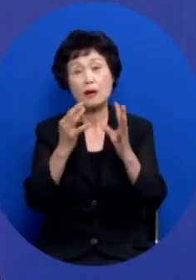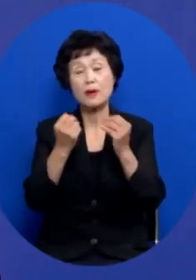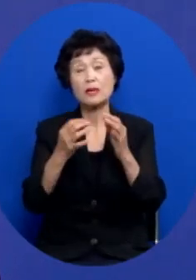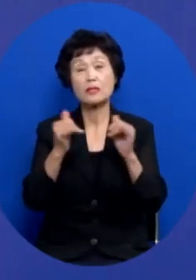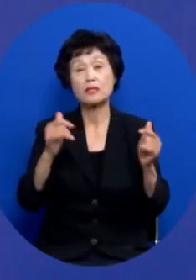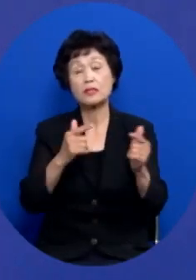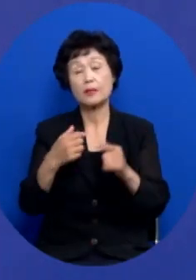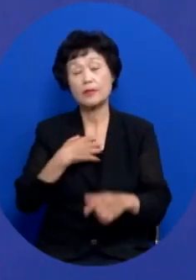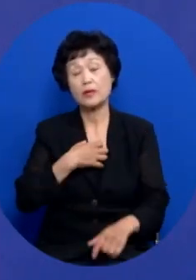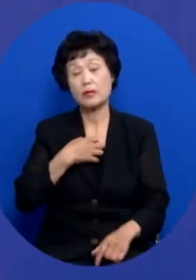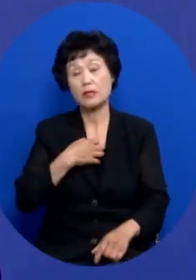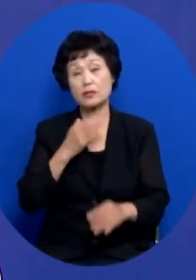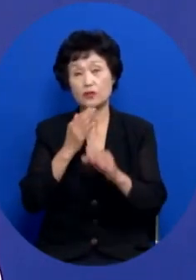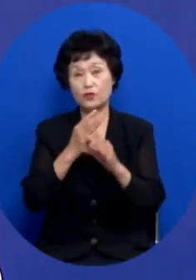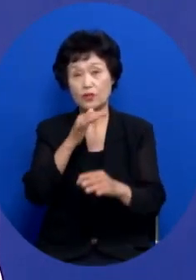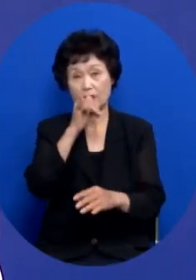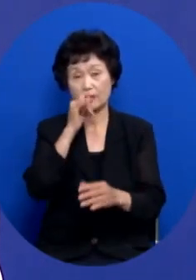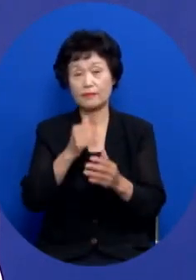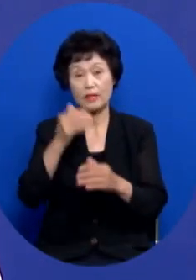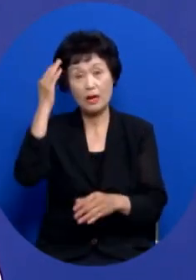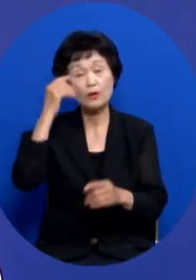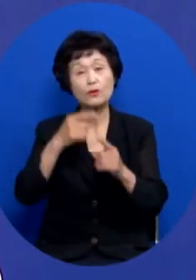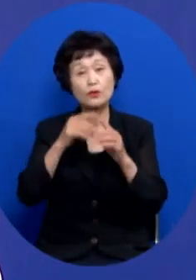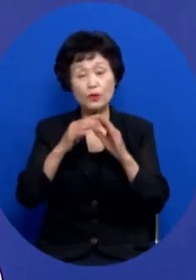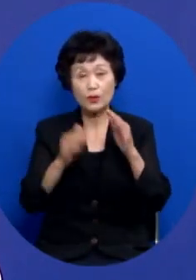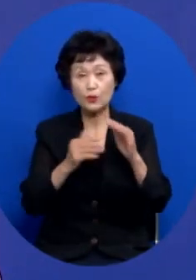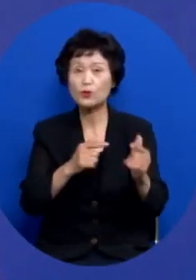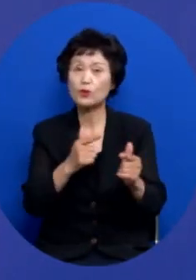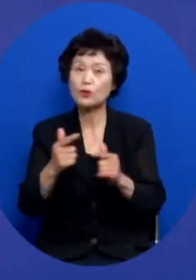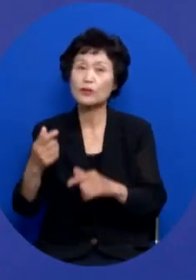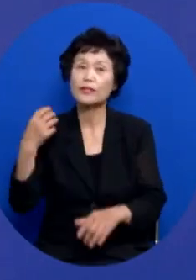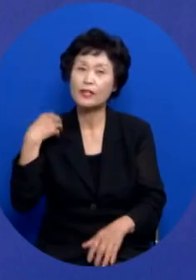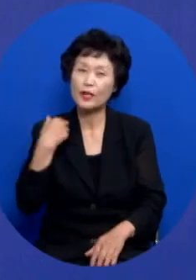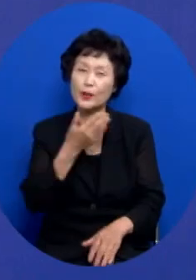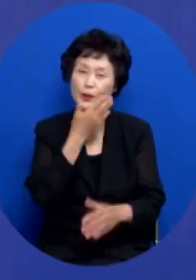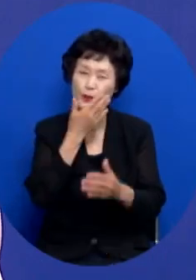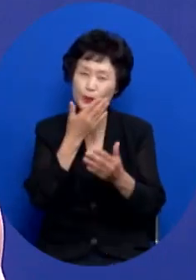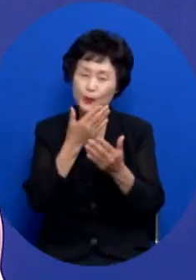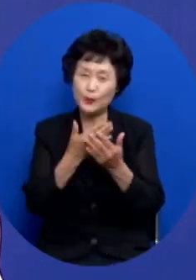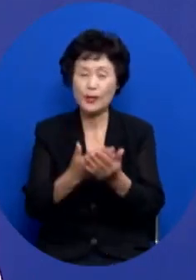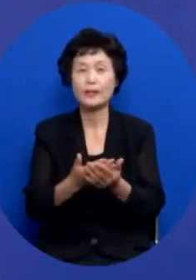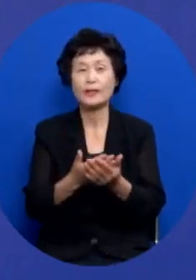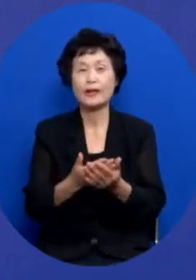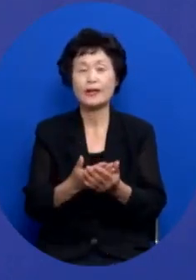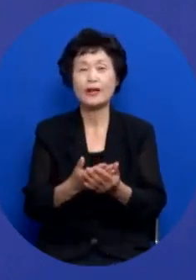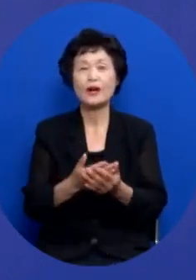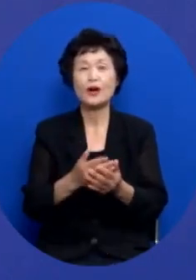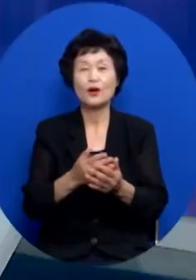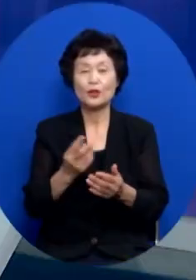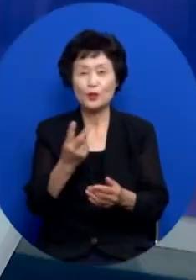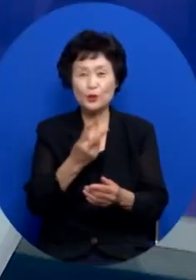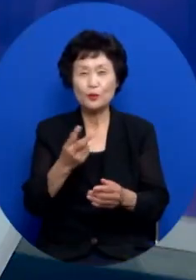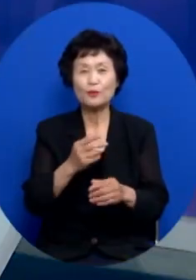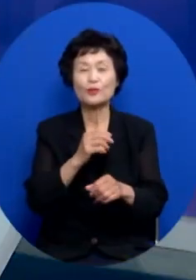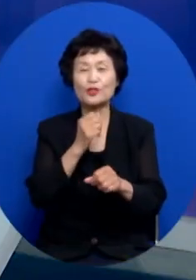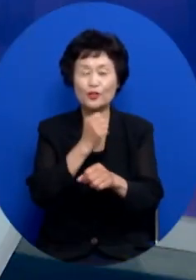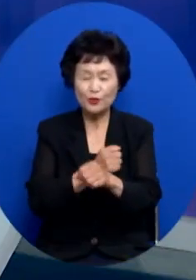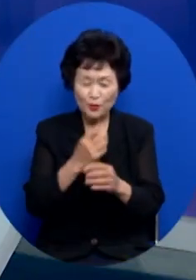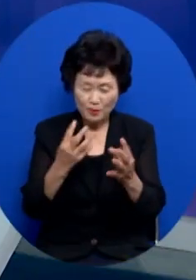분명히 확인됐습니다. 이를 위한 한국교회와 성도들의 역할도 중요할 것 같습니다. 네, 김민희 기자, 장윤수 기자, 잘 들었습니다.